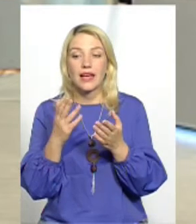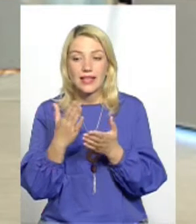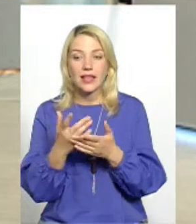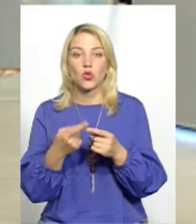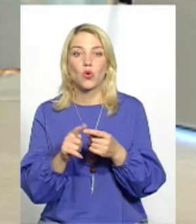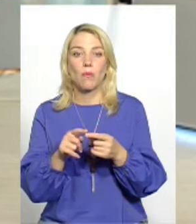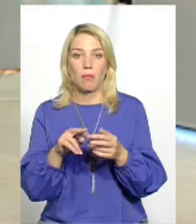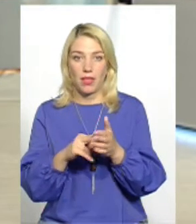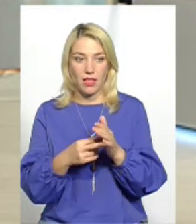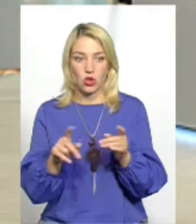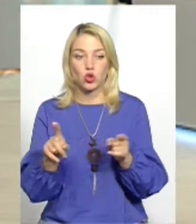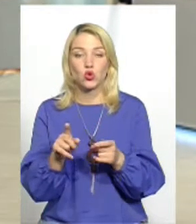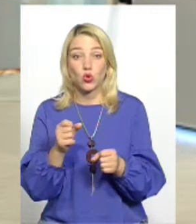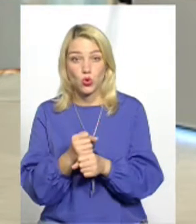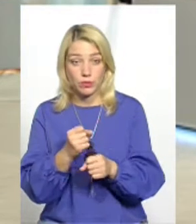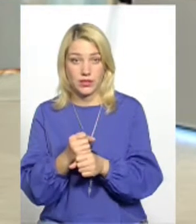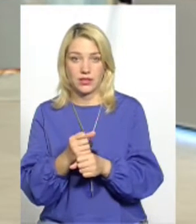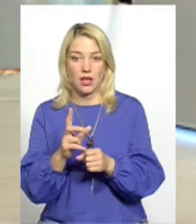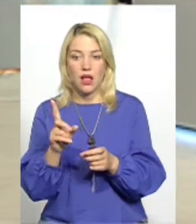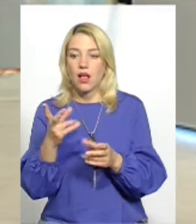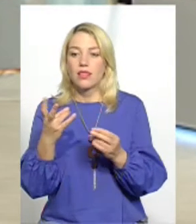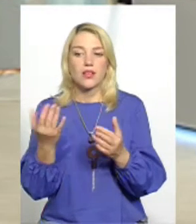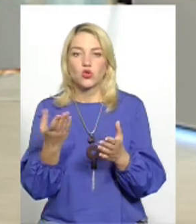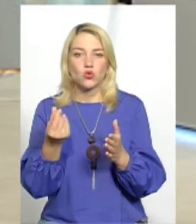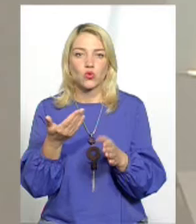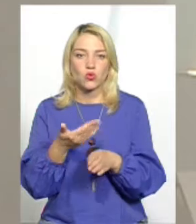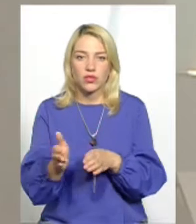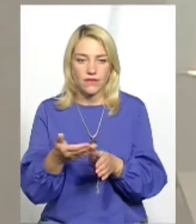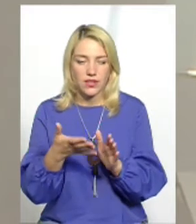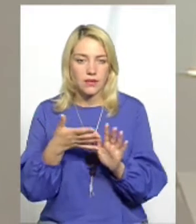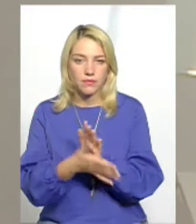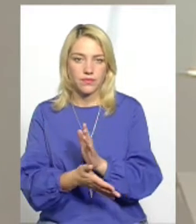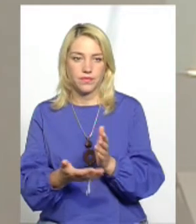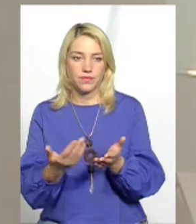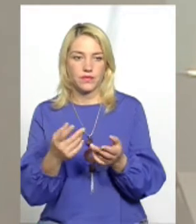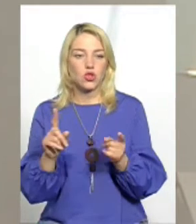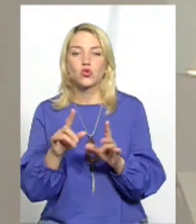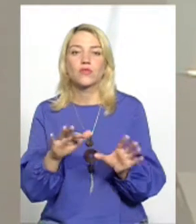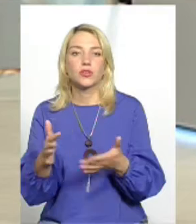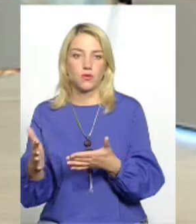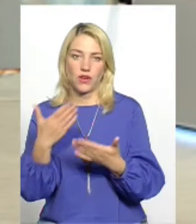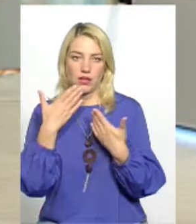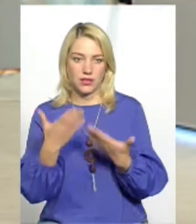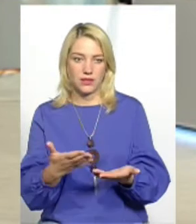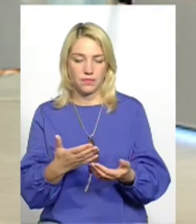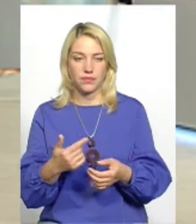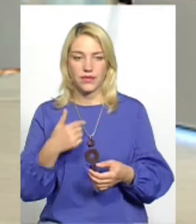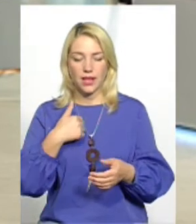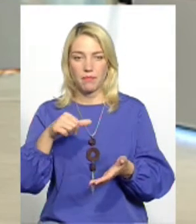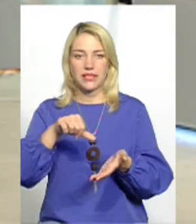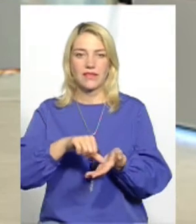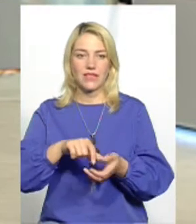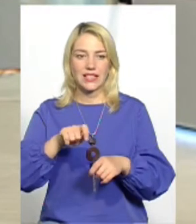той план? Що там робиться? На що йдуть ті гроші? Що там відбувається? Я вам скажу, я як представник